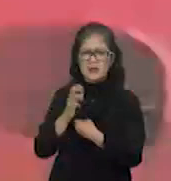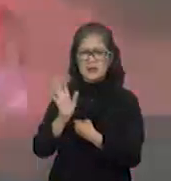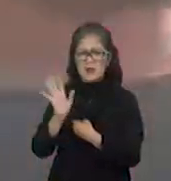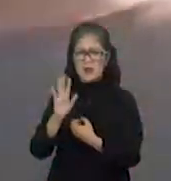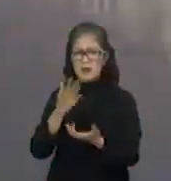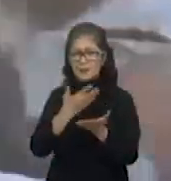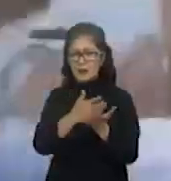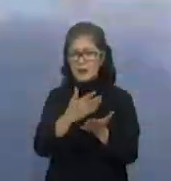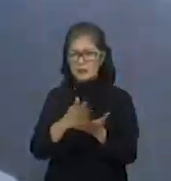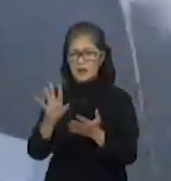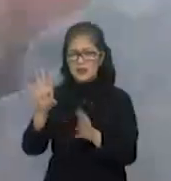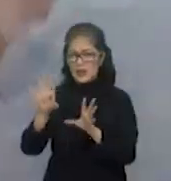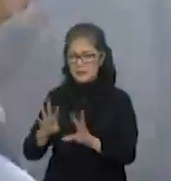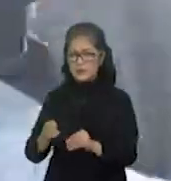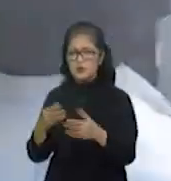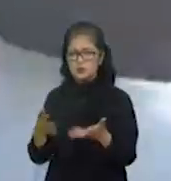dibagikan.